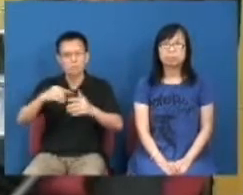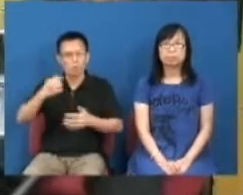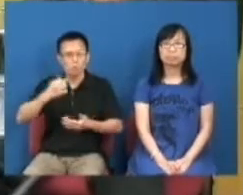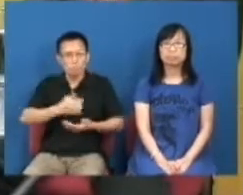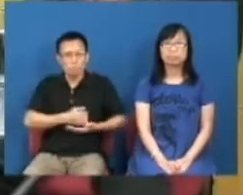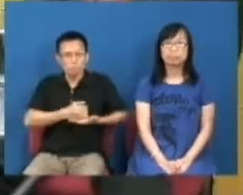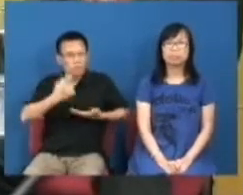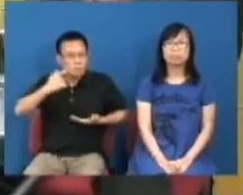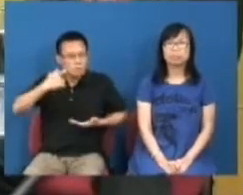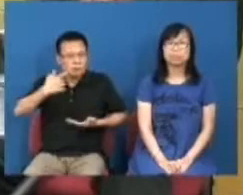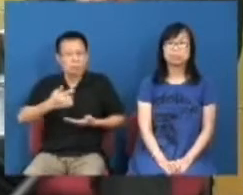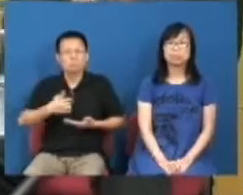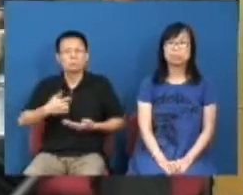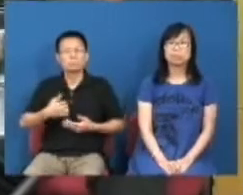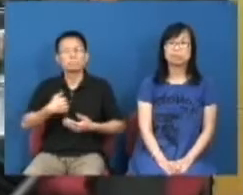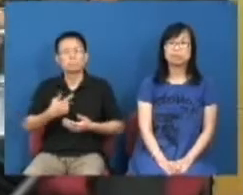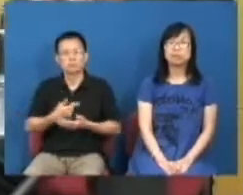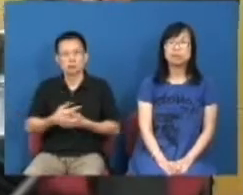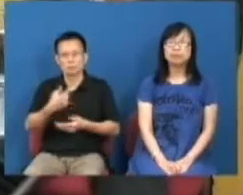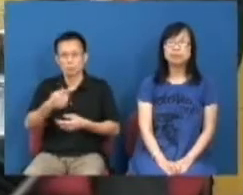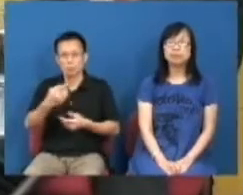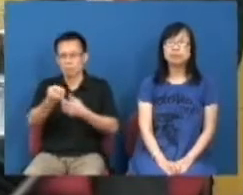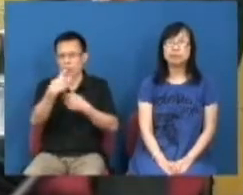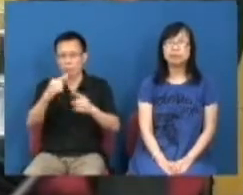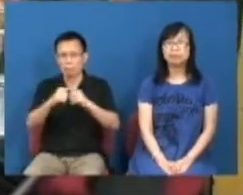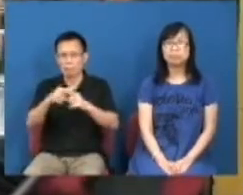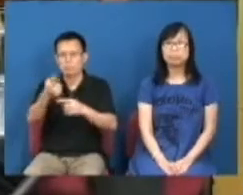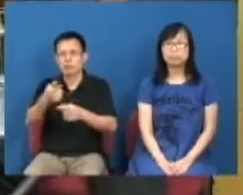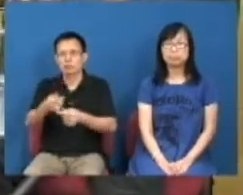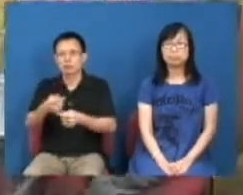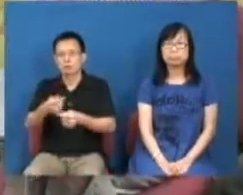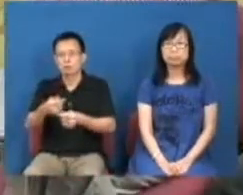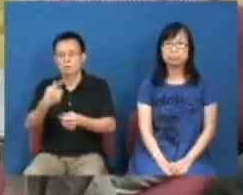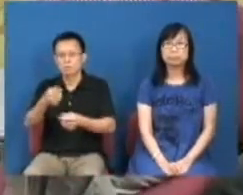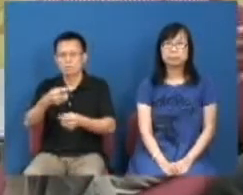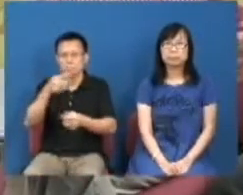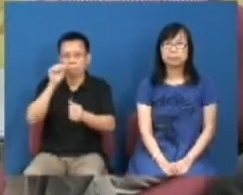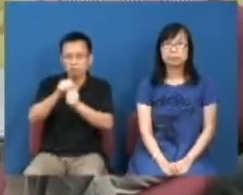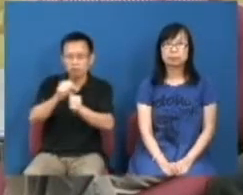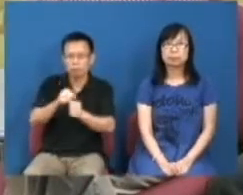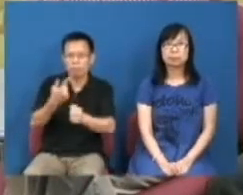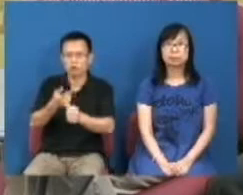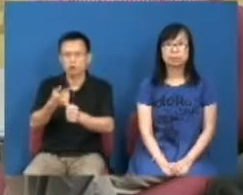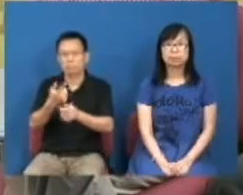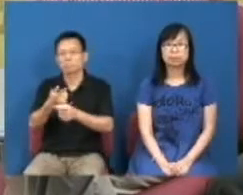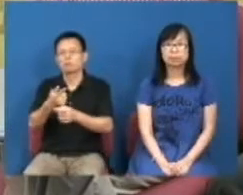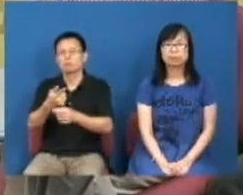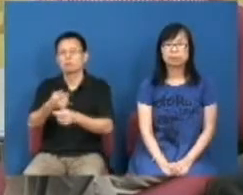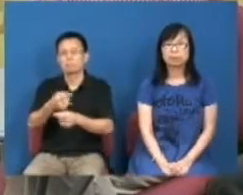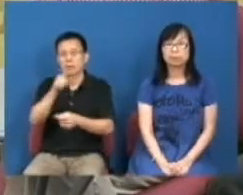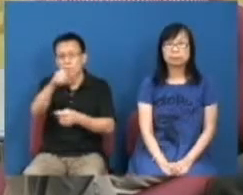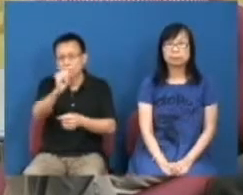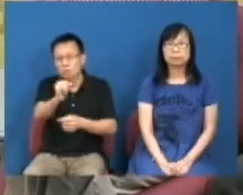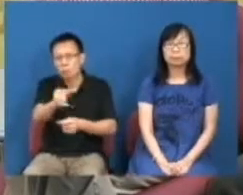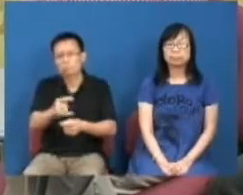些人很好興啊嘛，提人的時候順便抽下水啊。你又咁啊唔啱啦，誒咁係錯啦，咁嘅説話